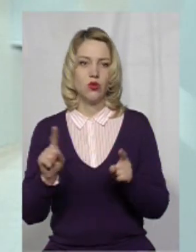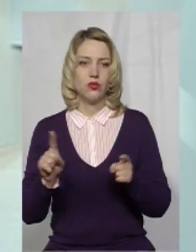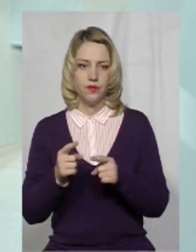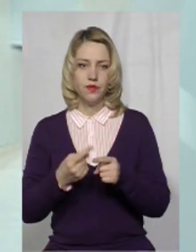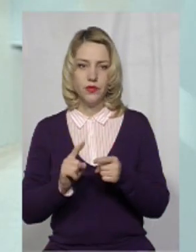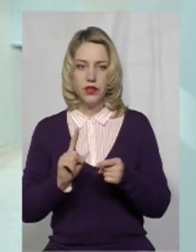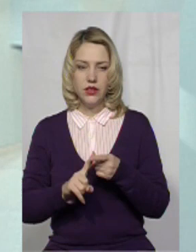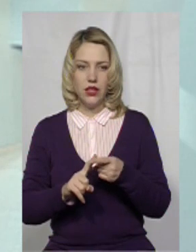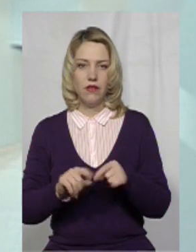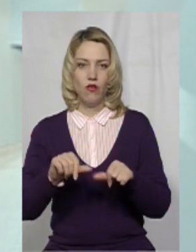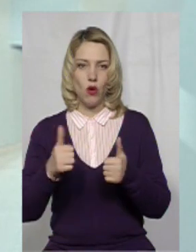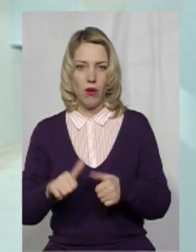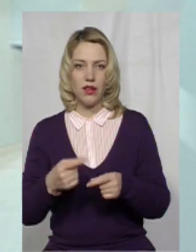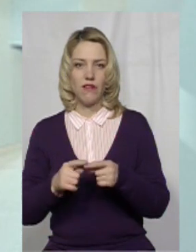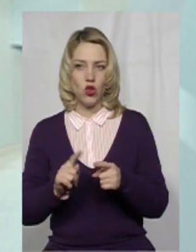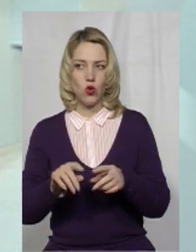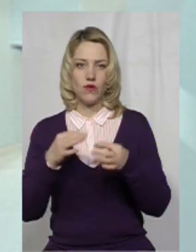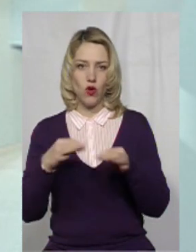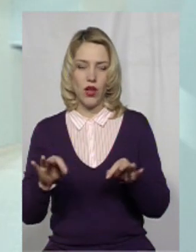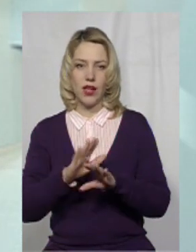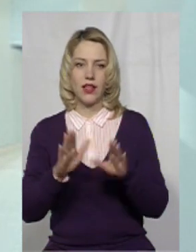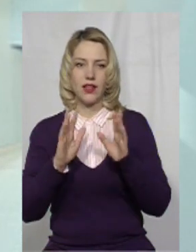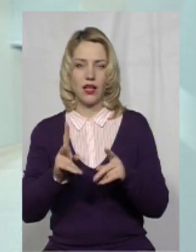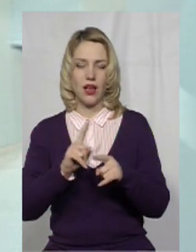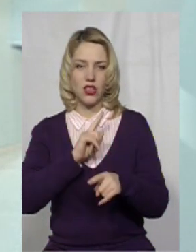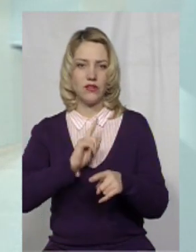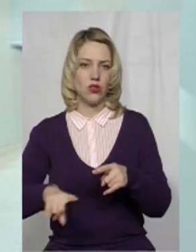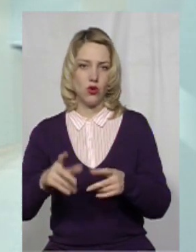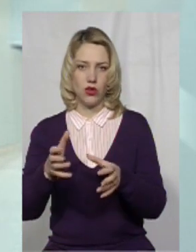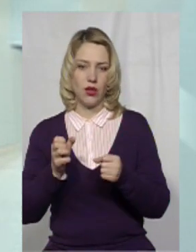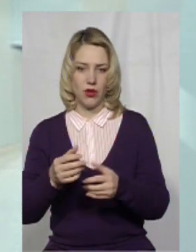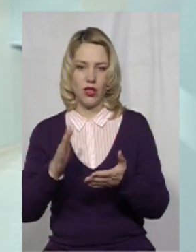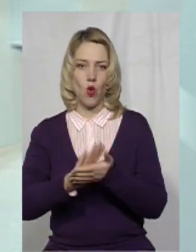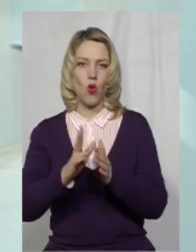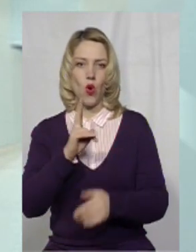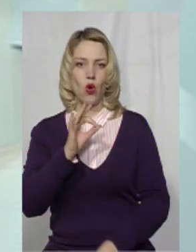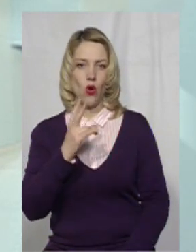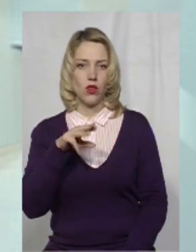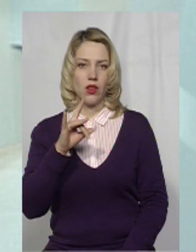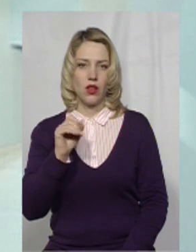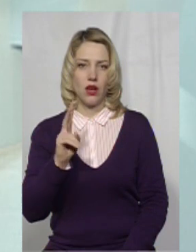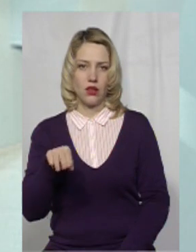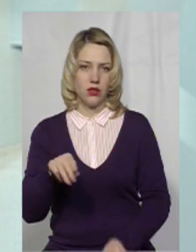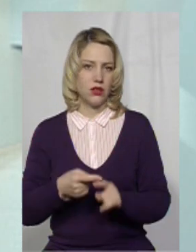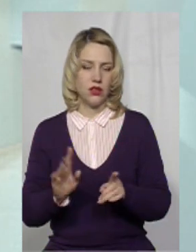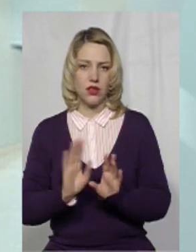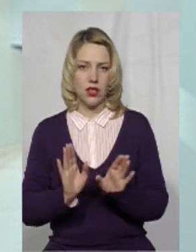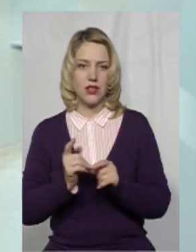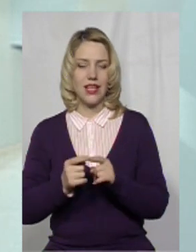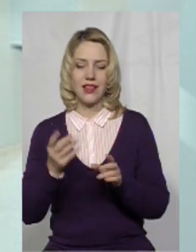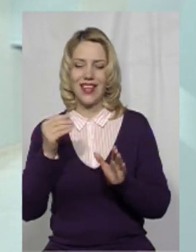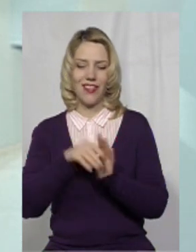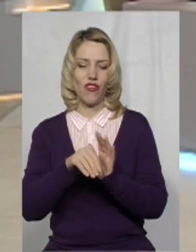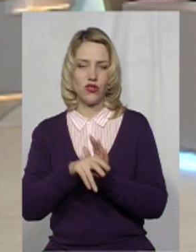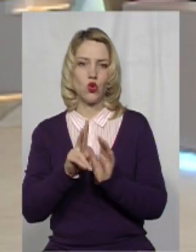власне, цей формат, він дозволяє нам не то, що миттєво вже отримати контракт, тобто це не сидить вже власне той інвестор,